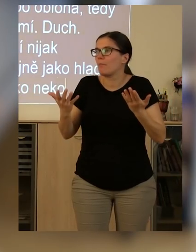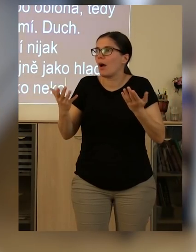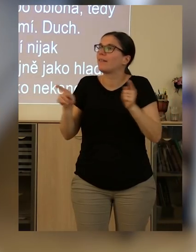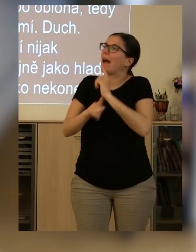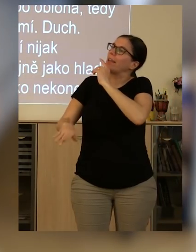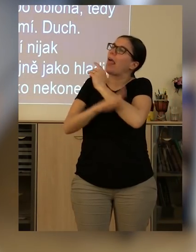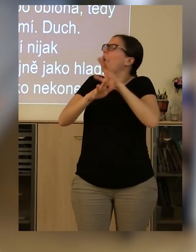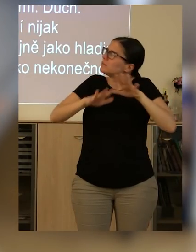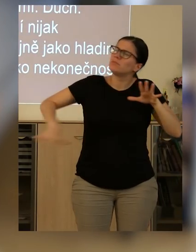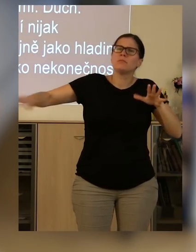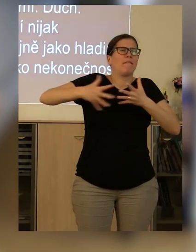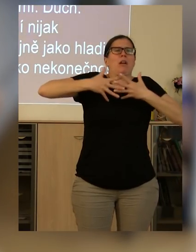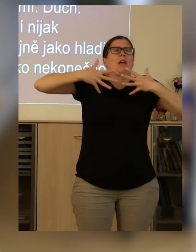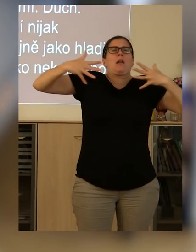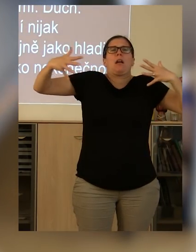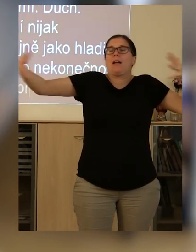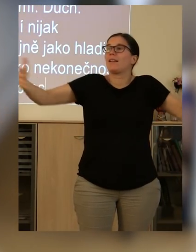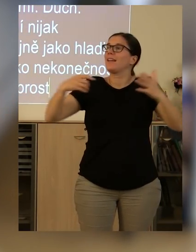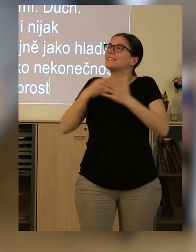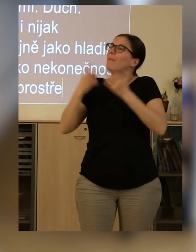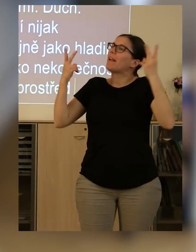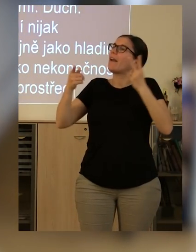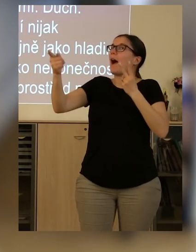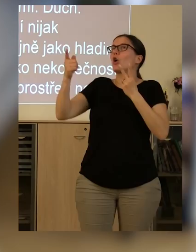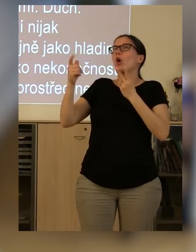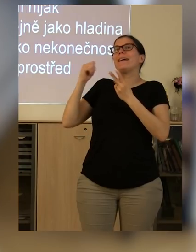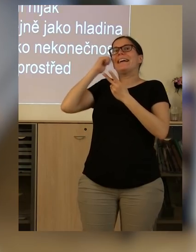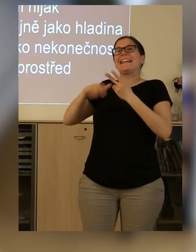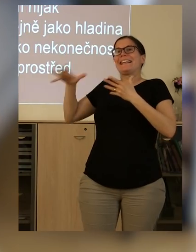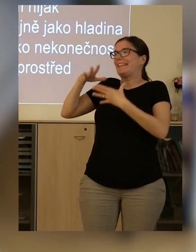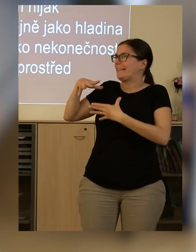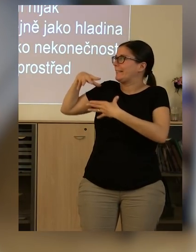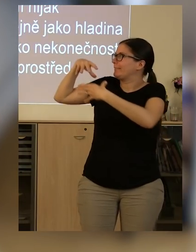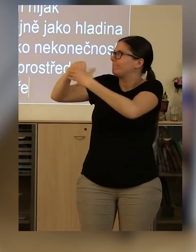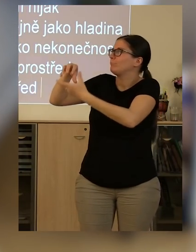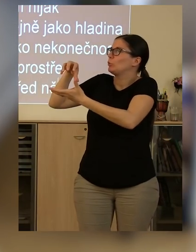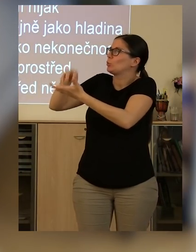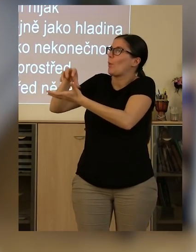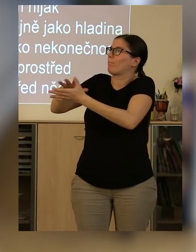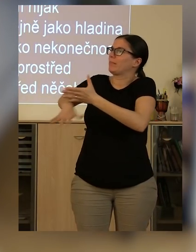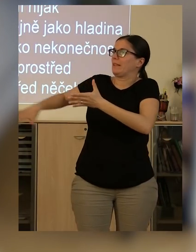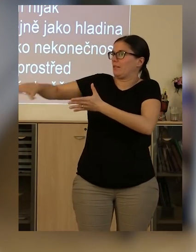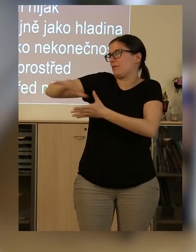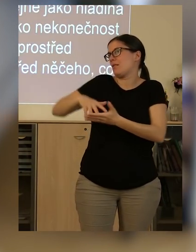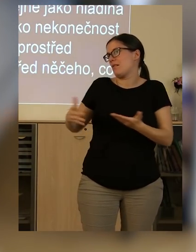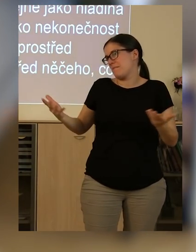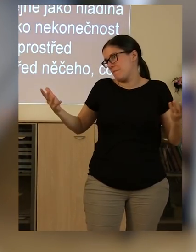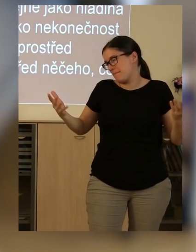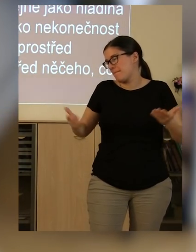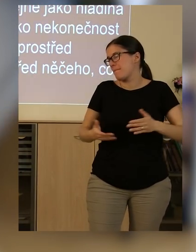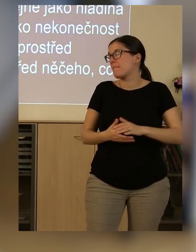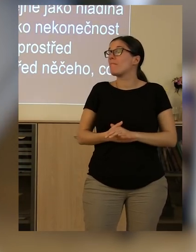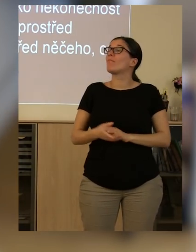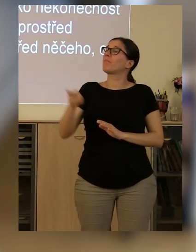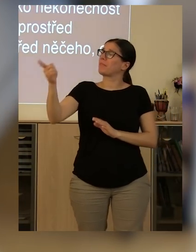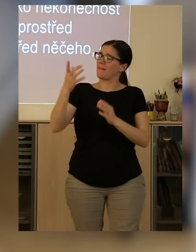Jsem tedy uprostřed nevědomí, uprostřed něčeho, co je jediná realita. Tak, jak